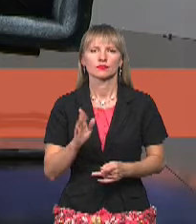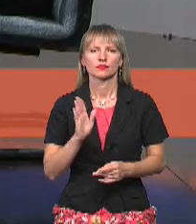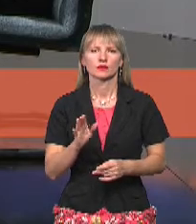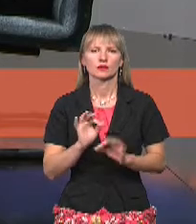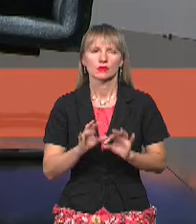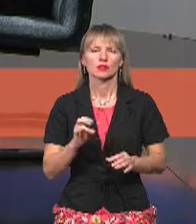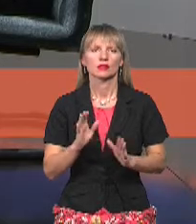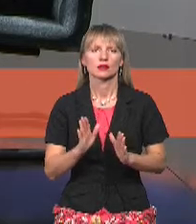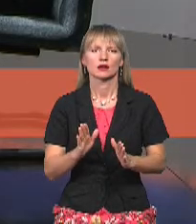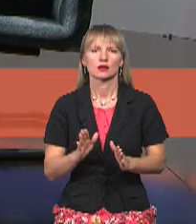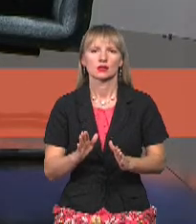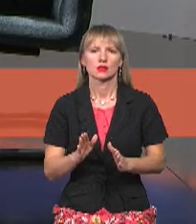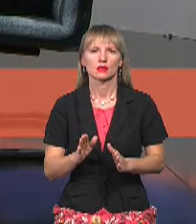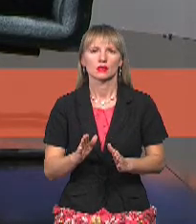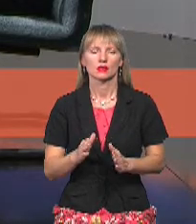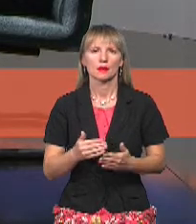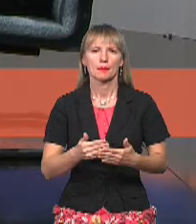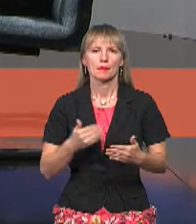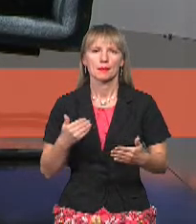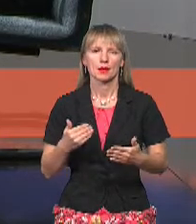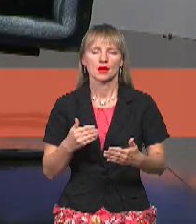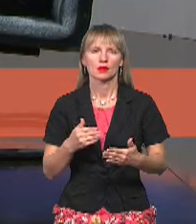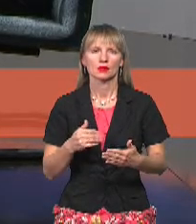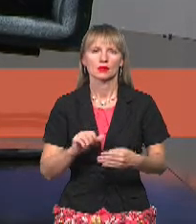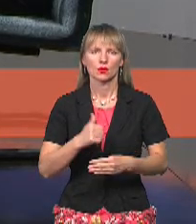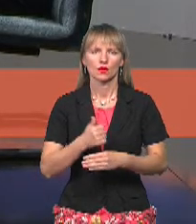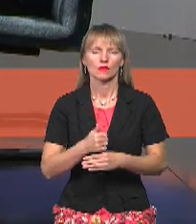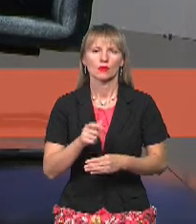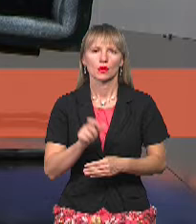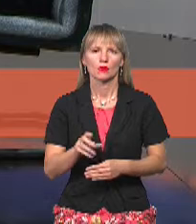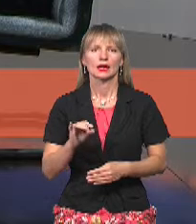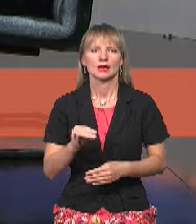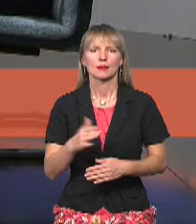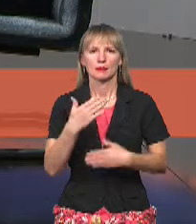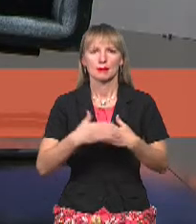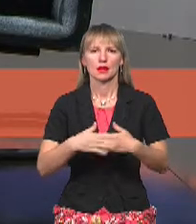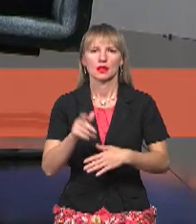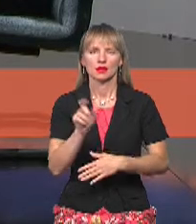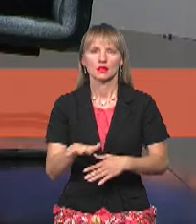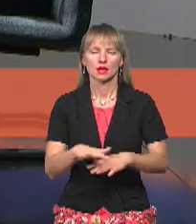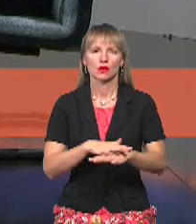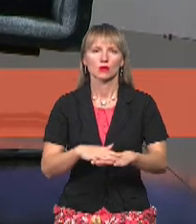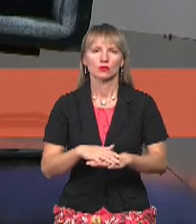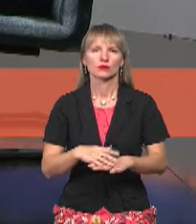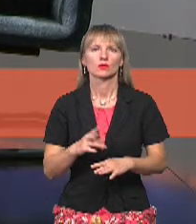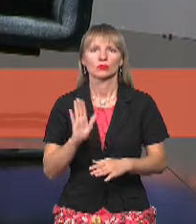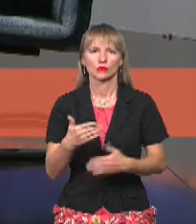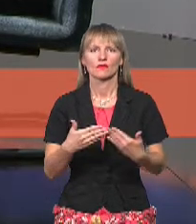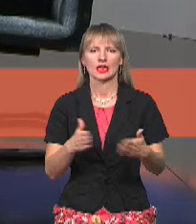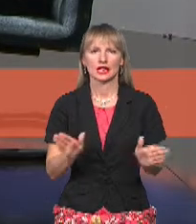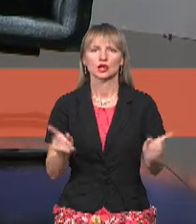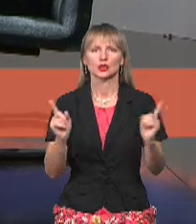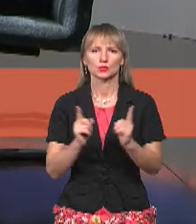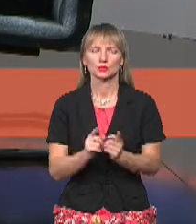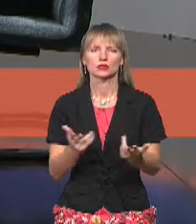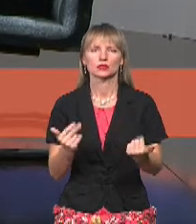буде не тільки перед керівництвом громади, але й перед населенням також. Це буде також. Як відкриті якісь, якщо можна сказати, зустрічі, так?